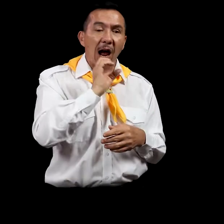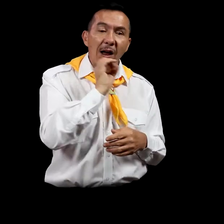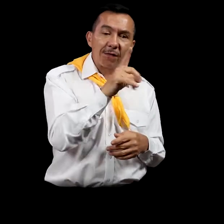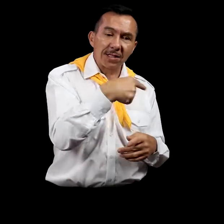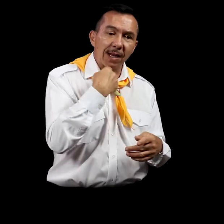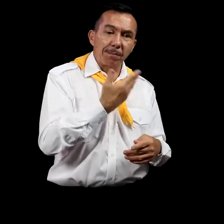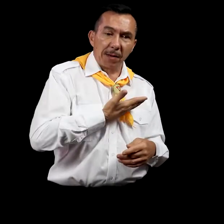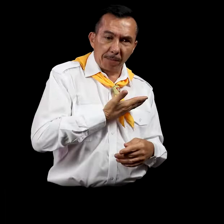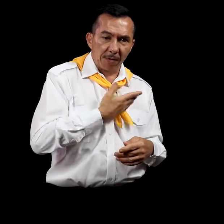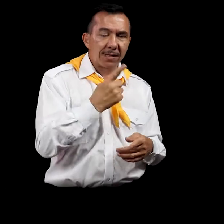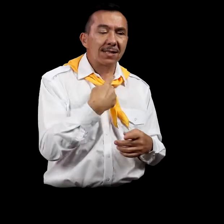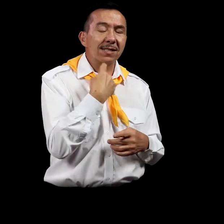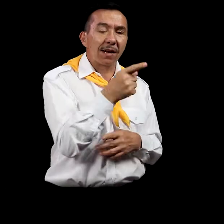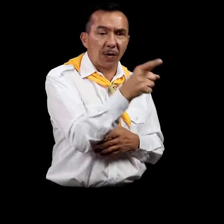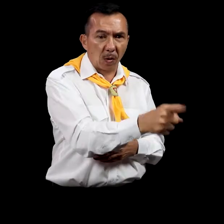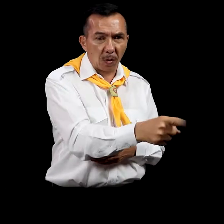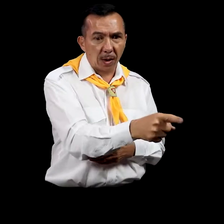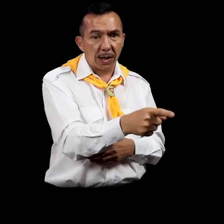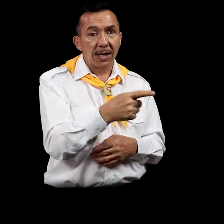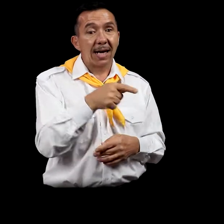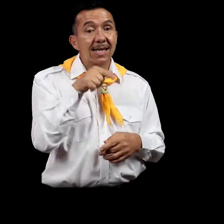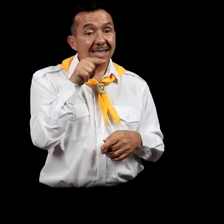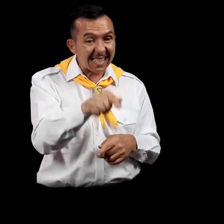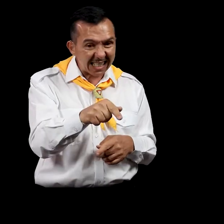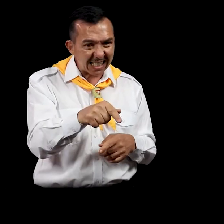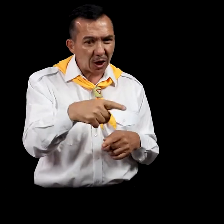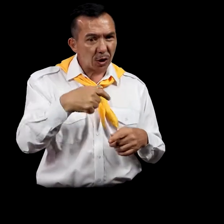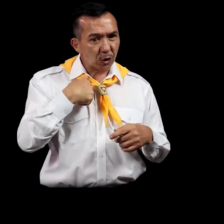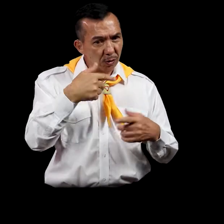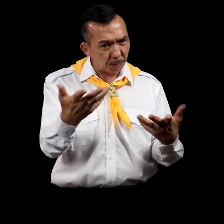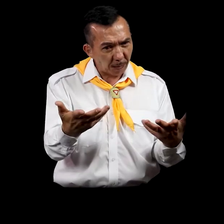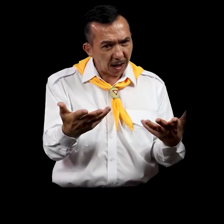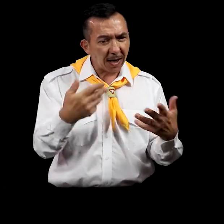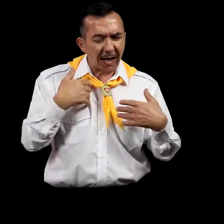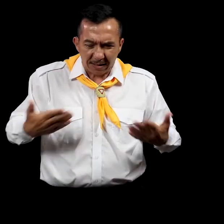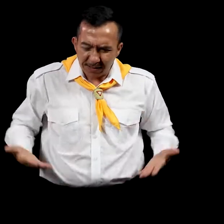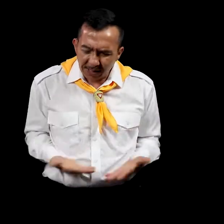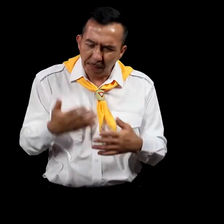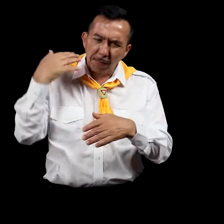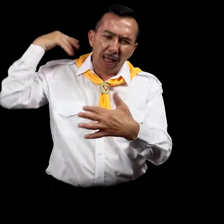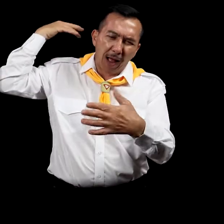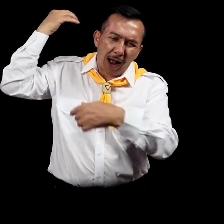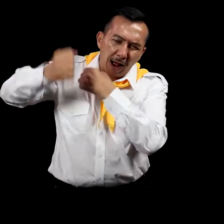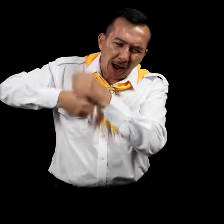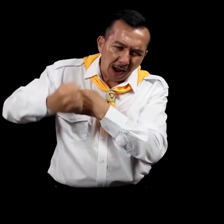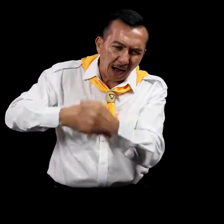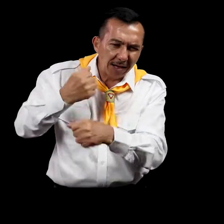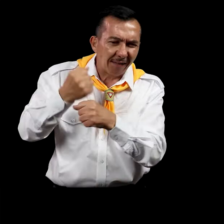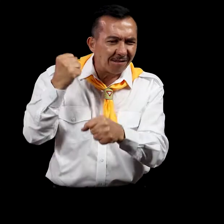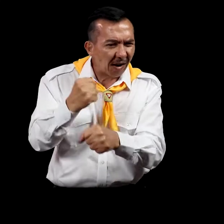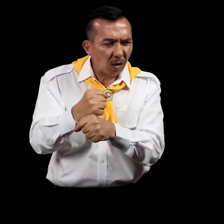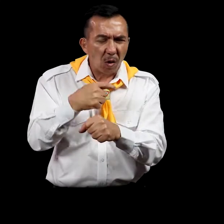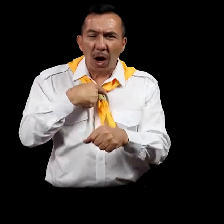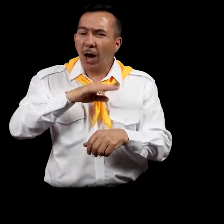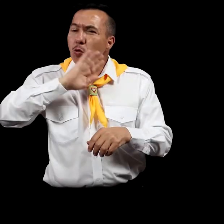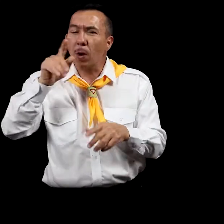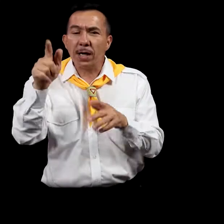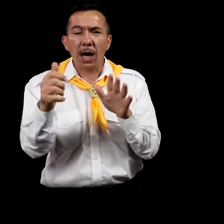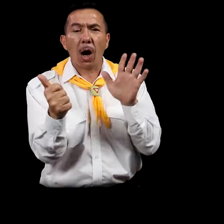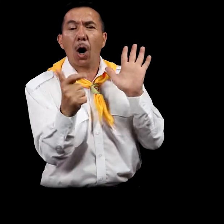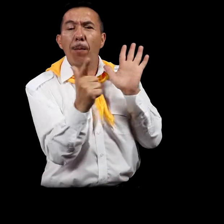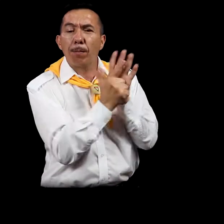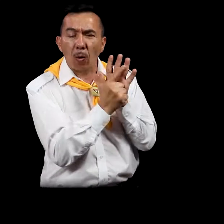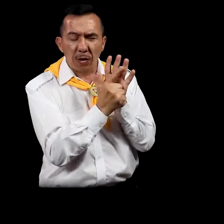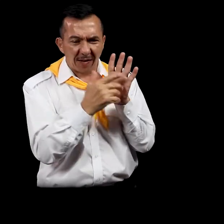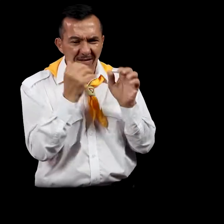Maar hy antwoord sy vader en sê vir hom, kyk, ek dien u so baie jare en ek het nooit u gebod